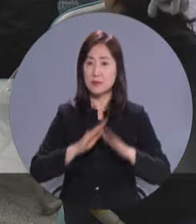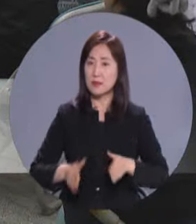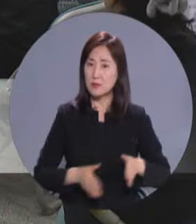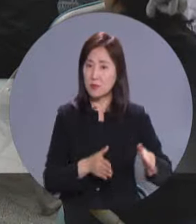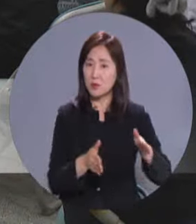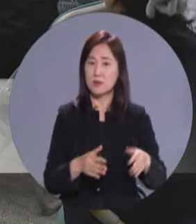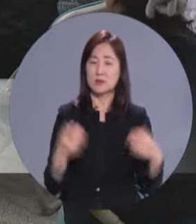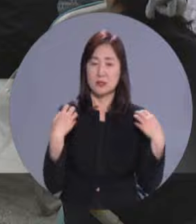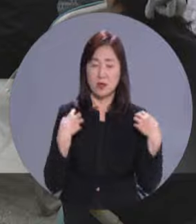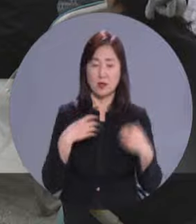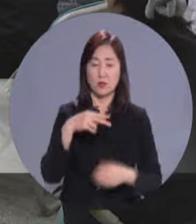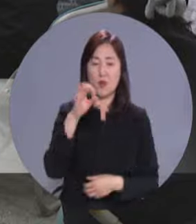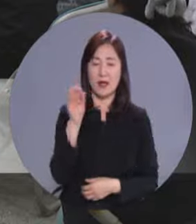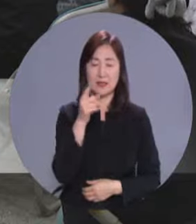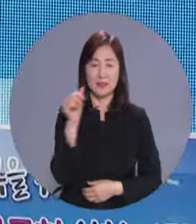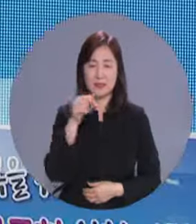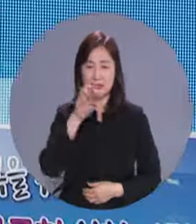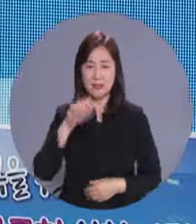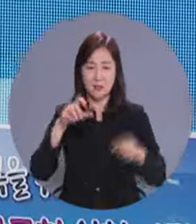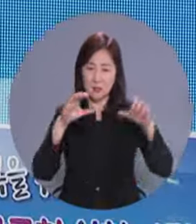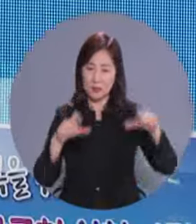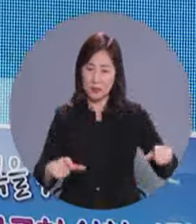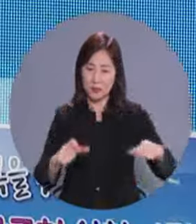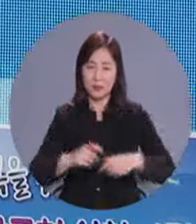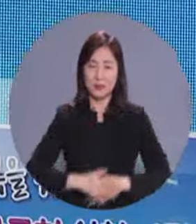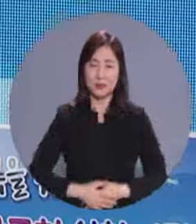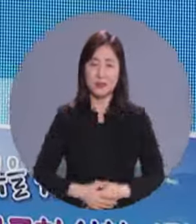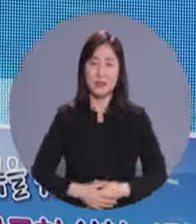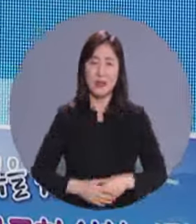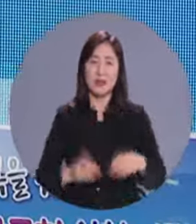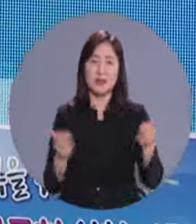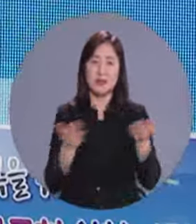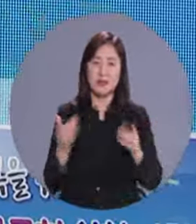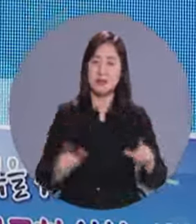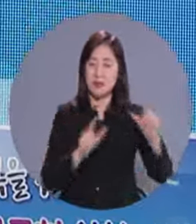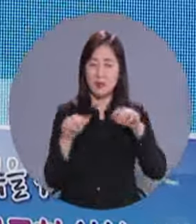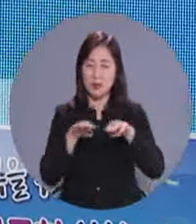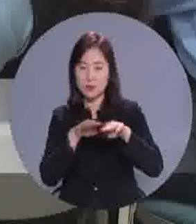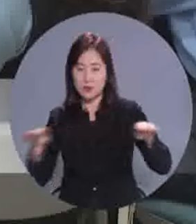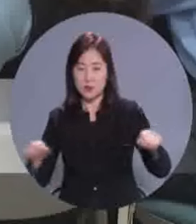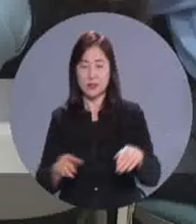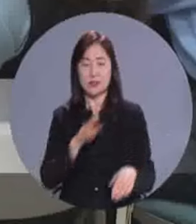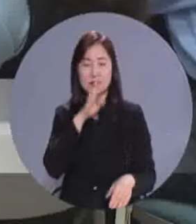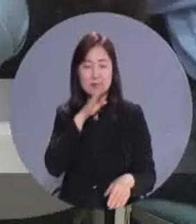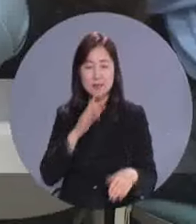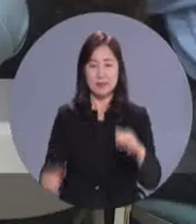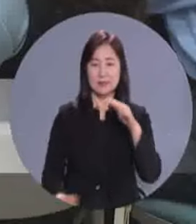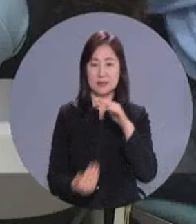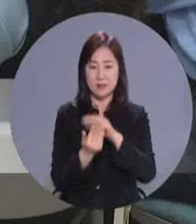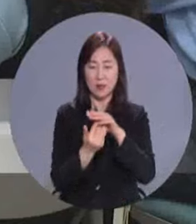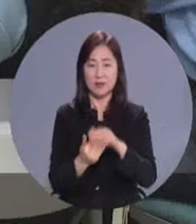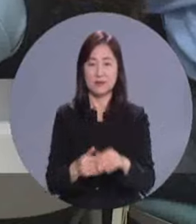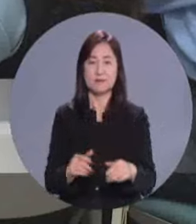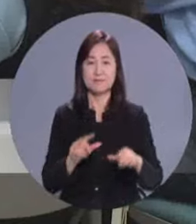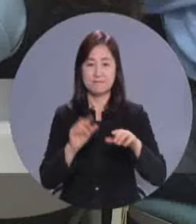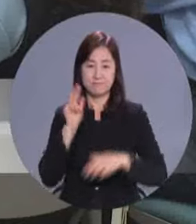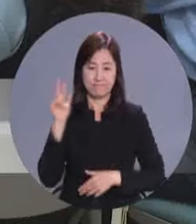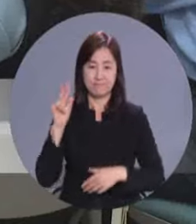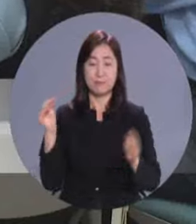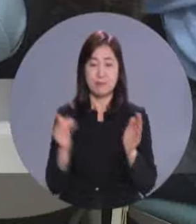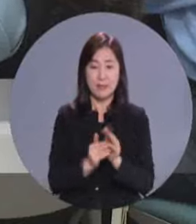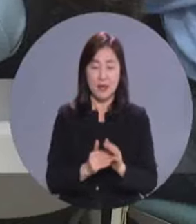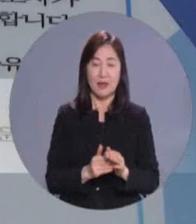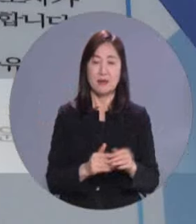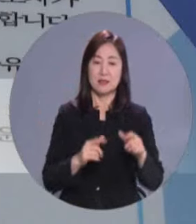도청 왕인실에서 도공사 출연기관 일생활균형 실천 다짐 대회를 열고 일과 생활이 균형을 이루는 직장